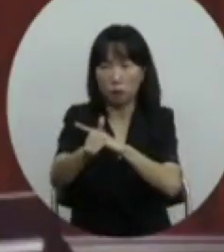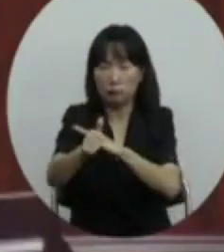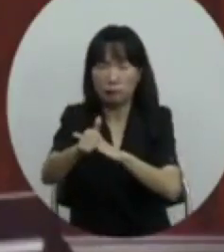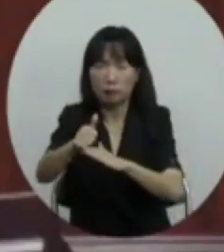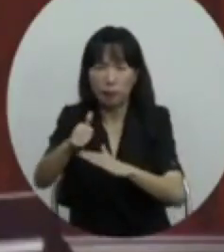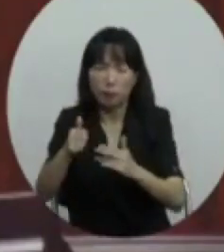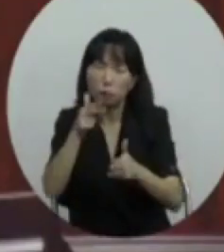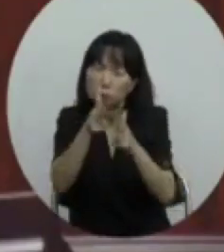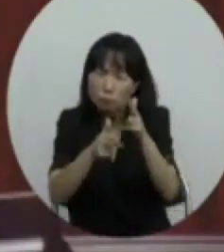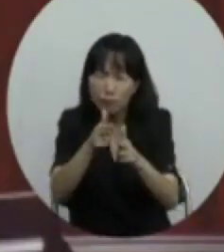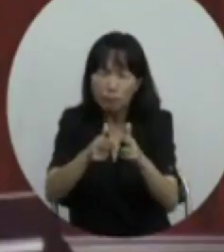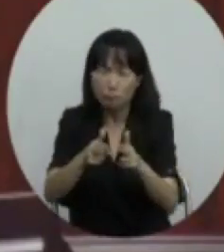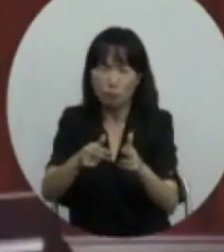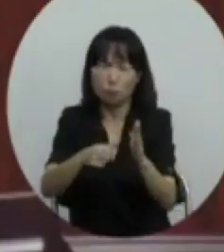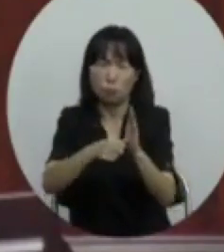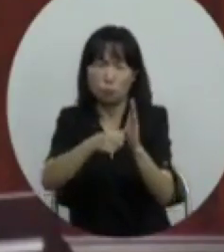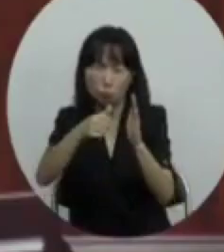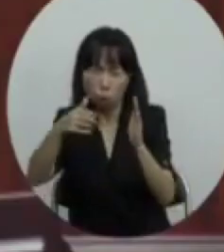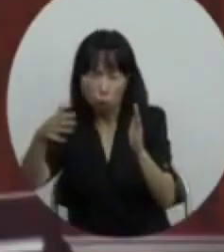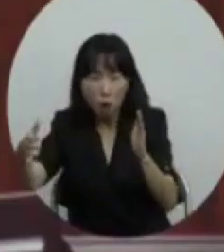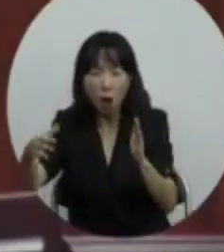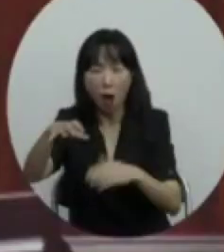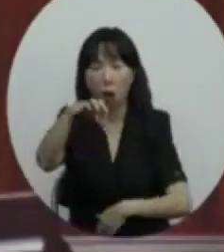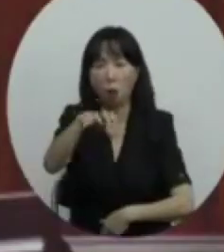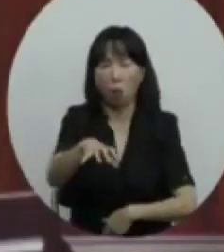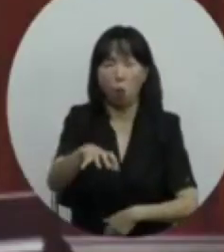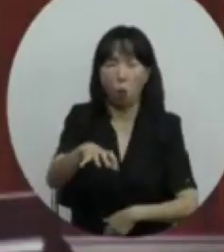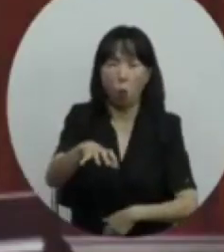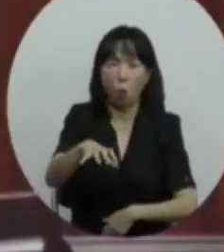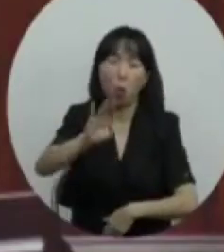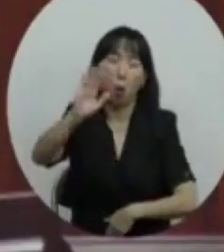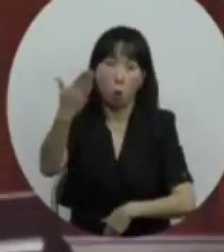산업도시로 성장할 수 있도록 노력하겠습니다.